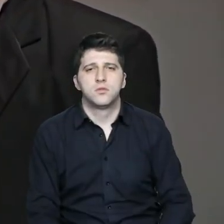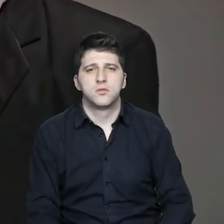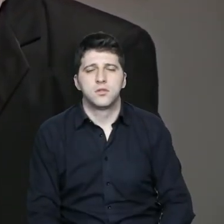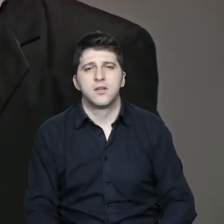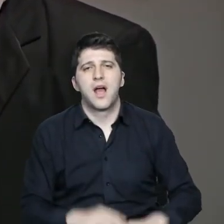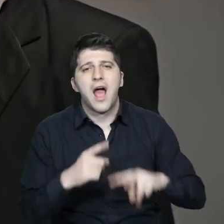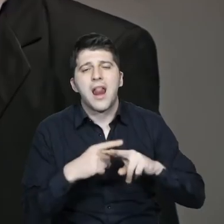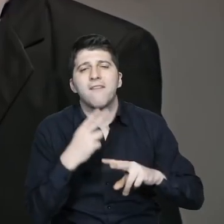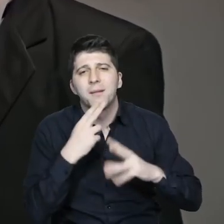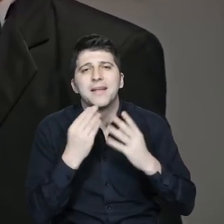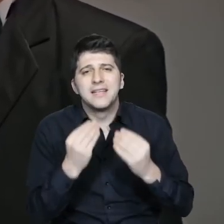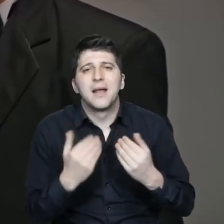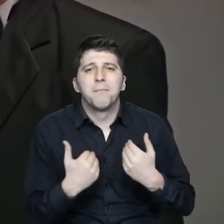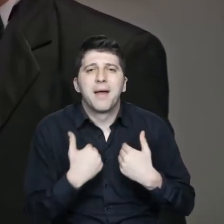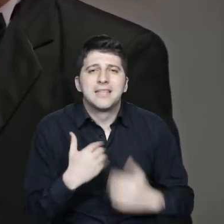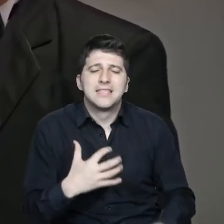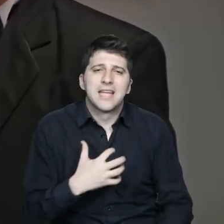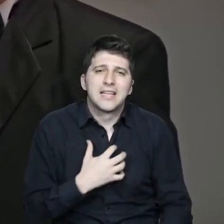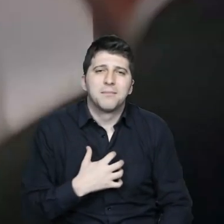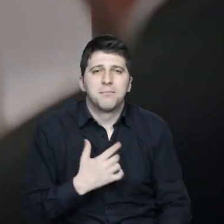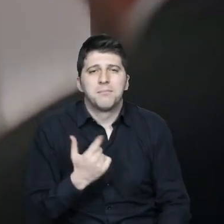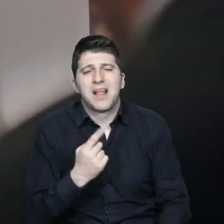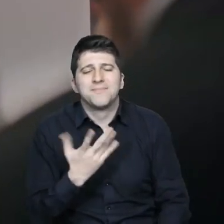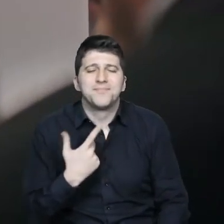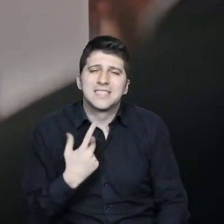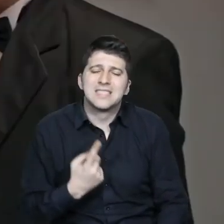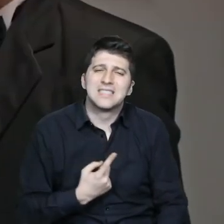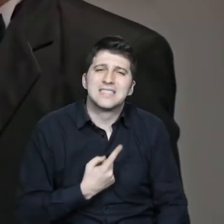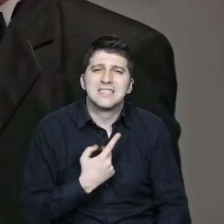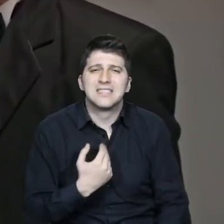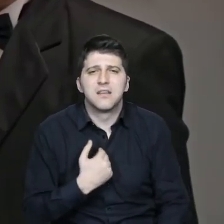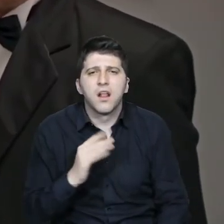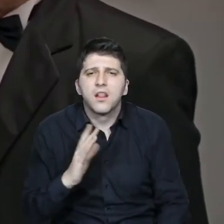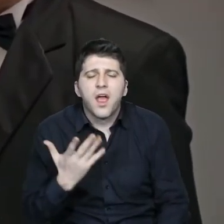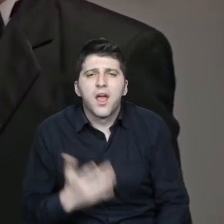Alev Hanım iyi hoş da ben kendim biraz şey hissediyorum. Ne?